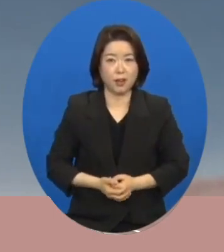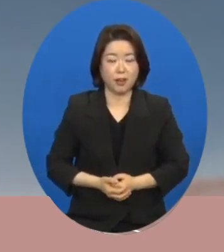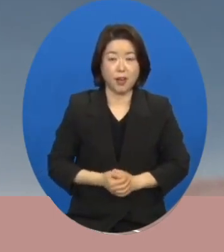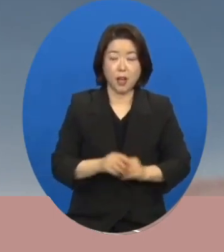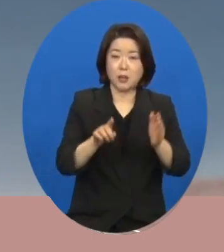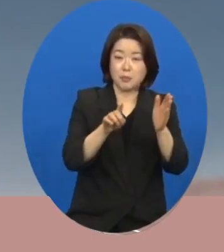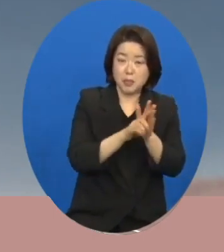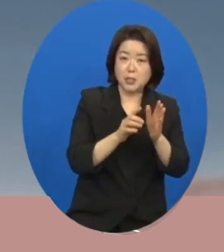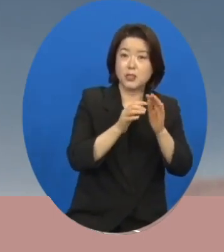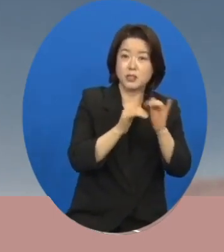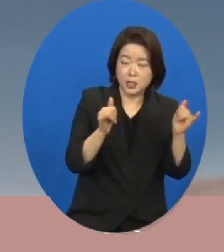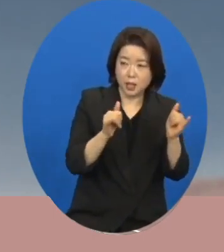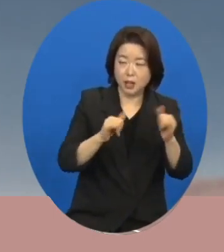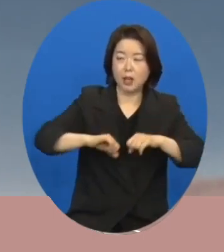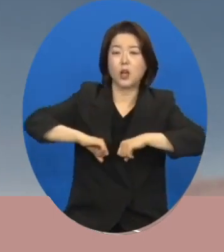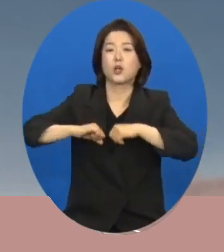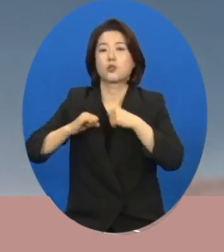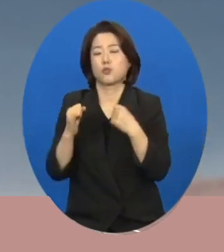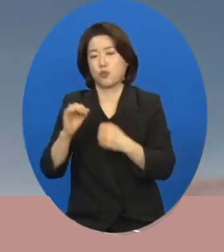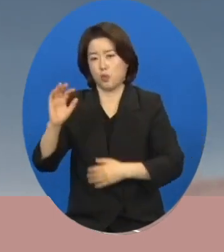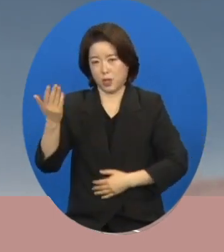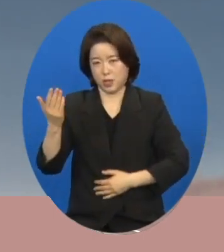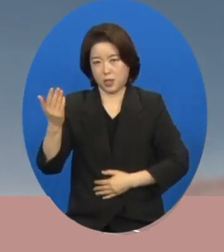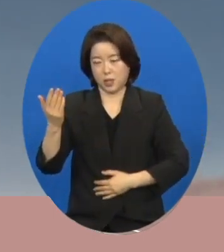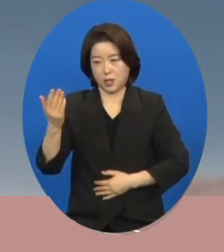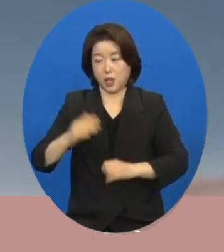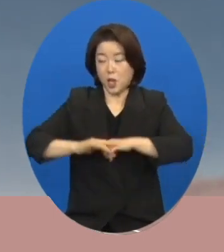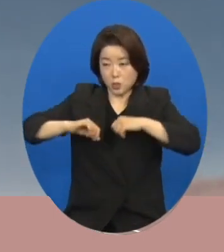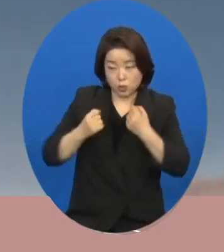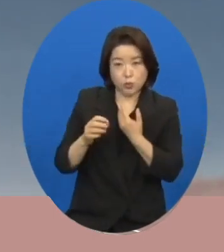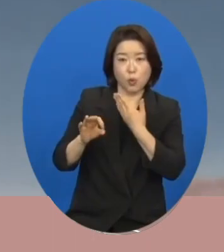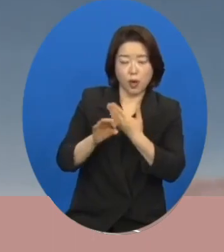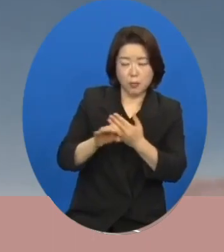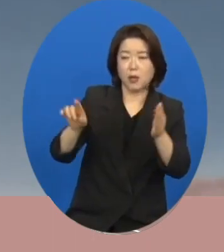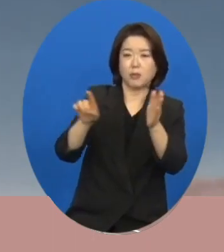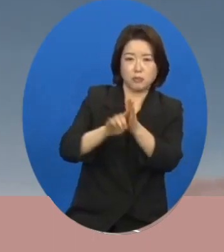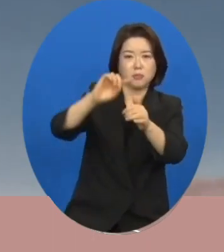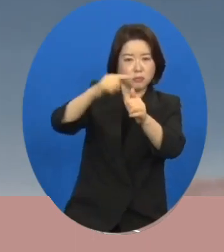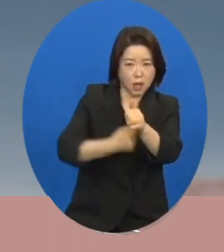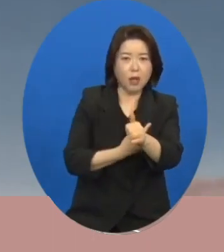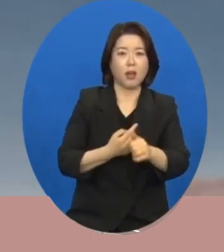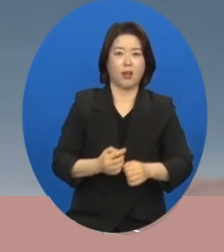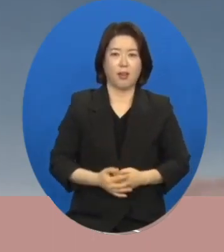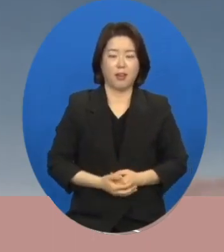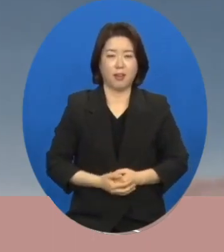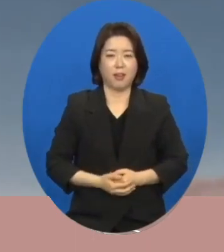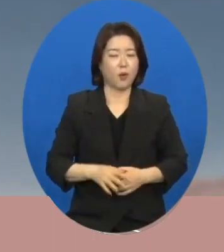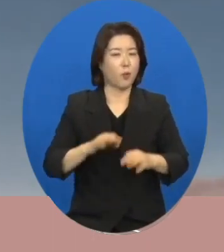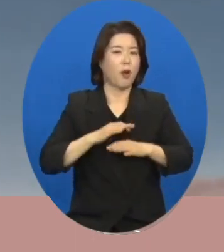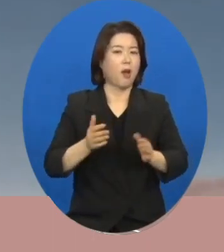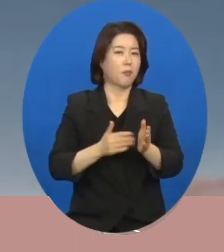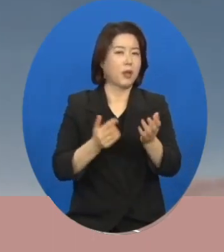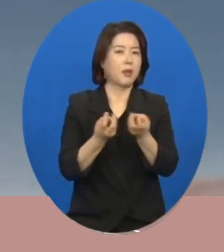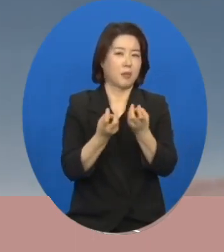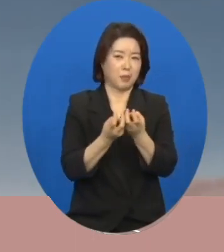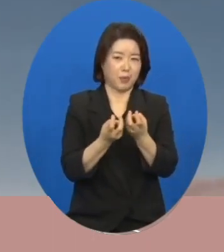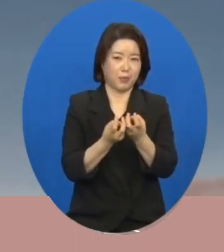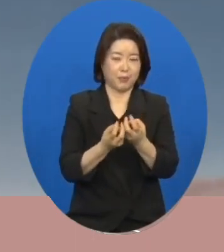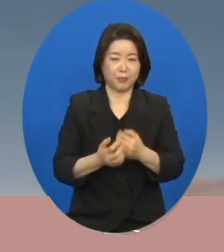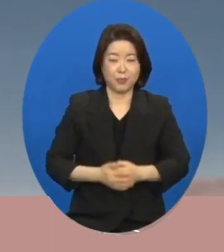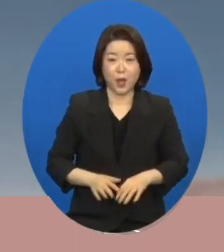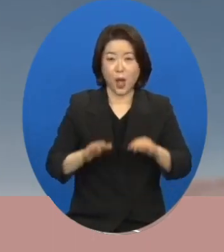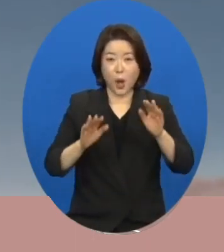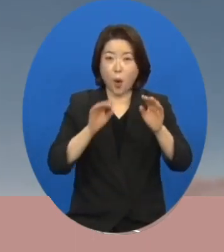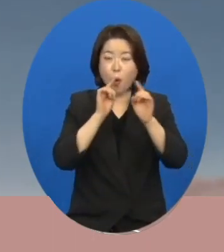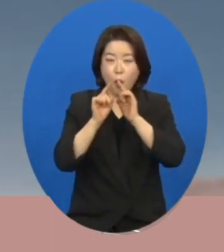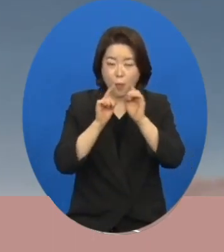믿는 자입니다 그리고 순종하는 자가 믿게 돼요 놀라운 비결인데요 오늘 말씀이 무슨